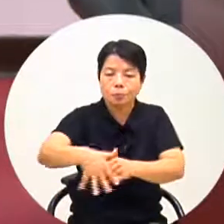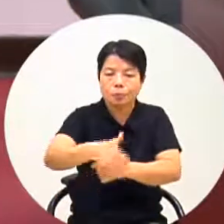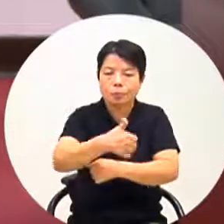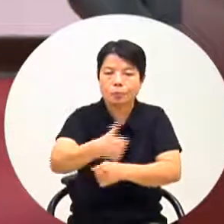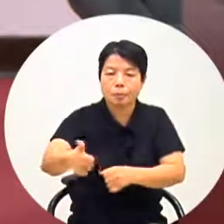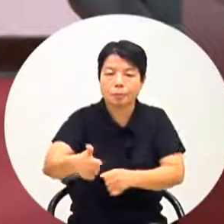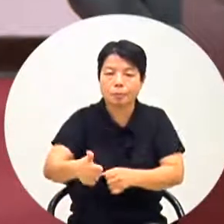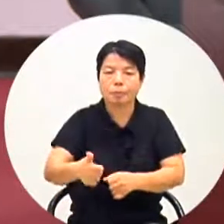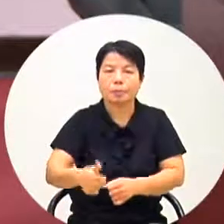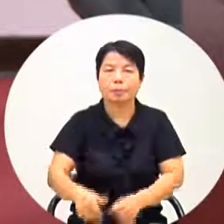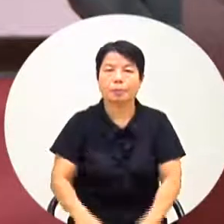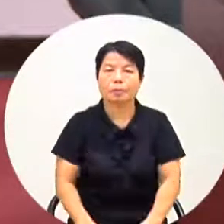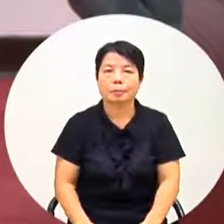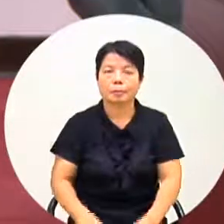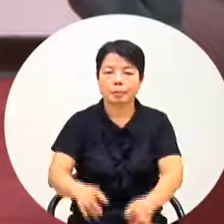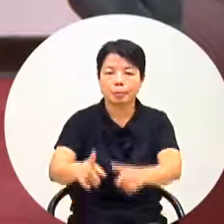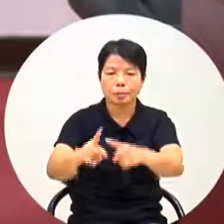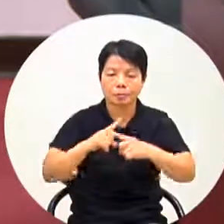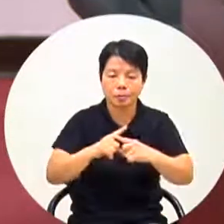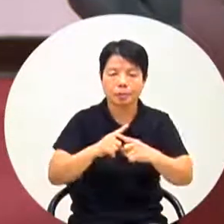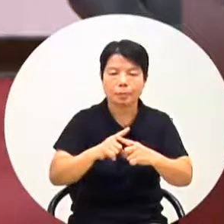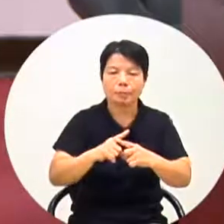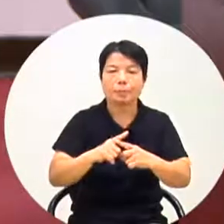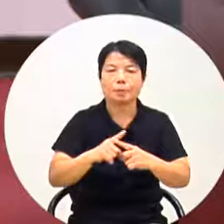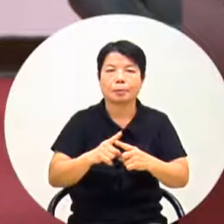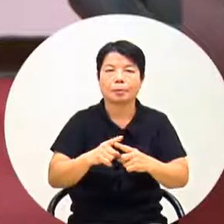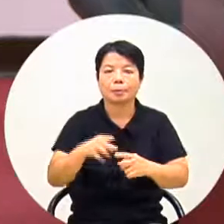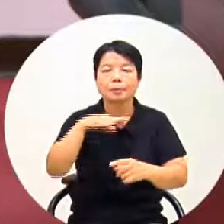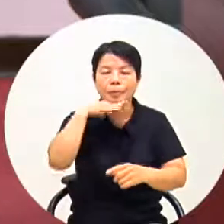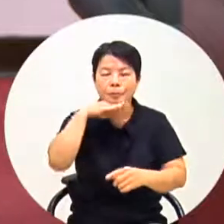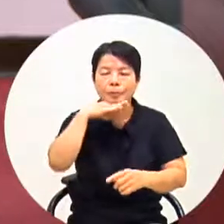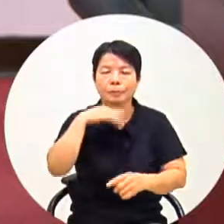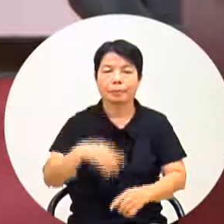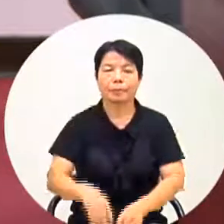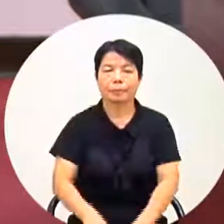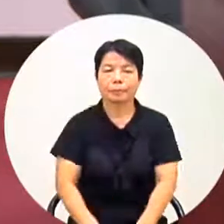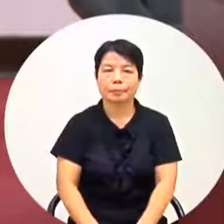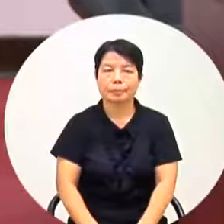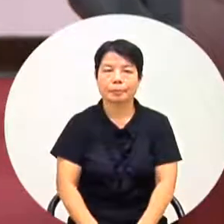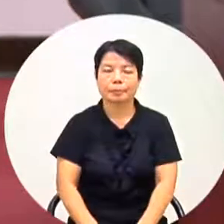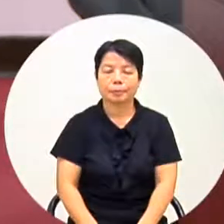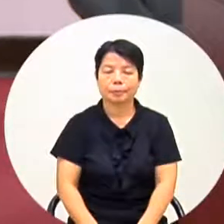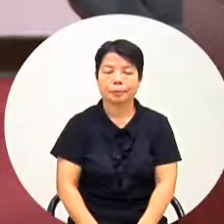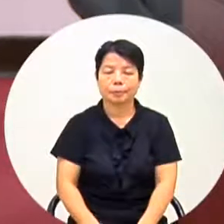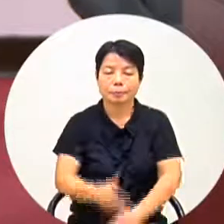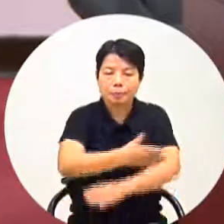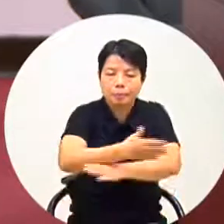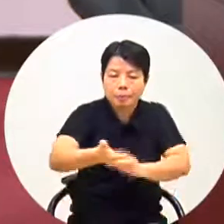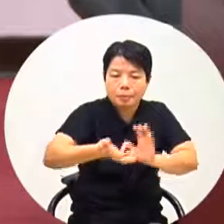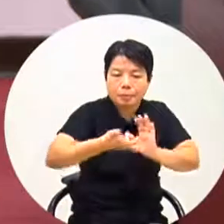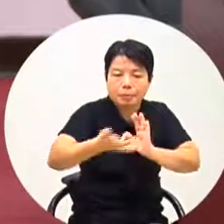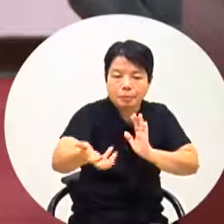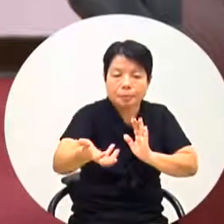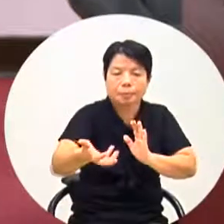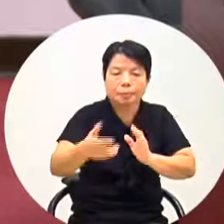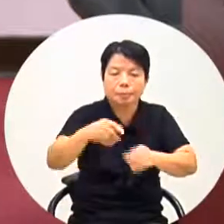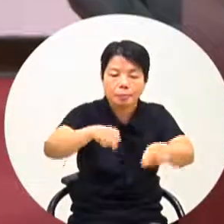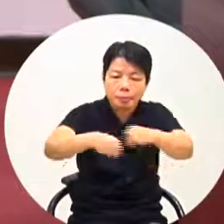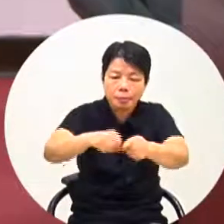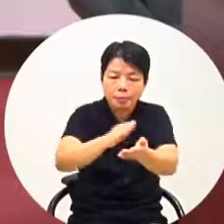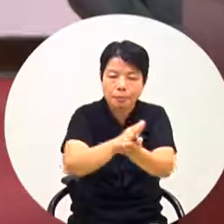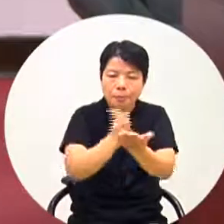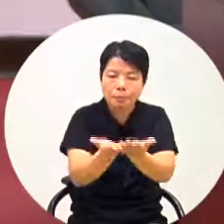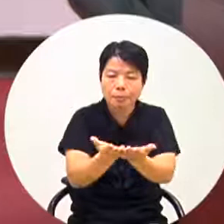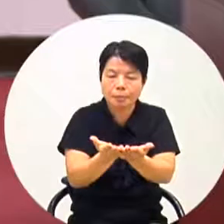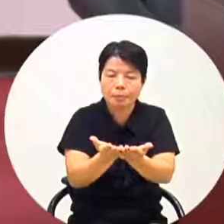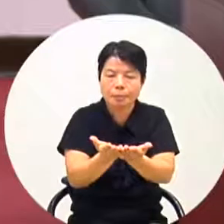委员会的委员到来还有一段时间，然后谢谢主席齁。那你迁村计划书出来